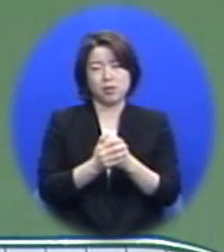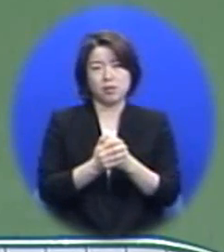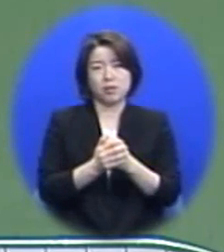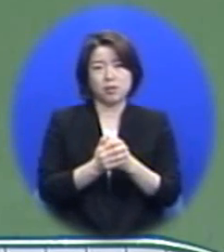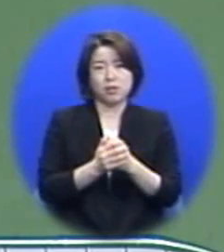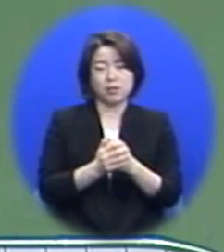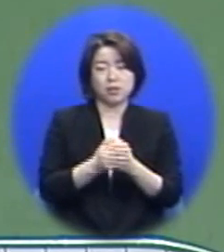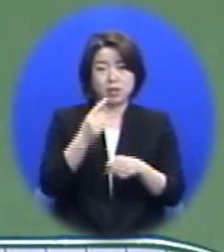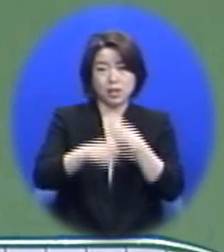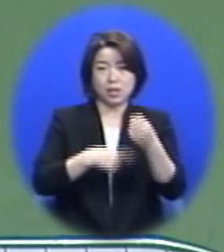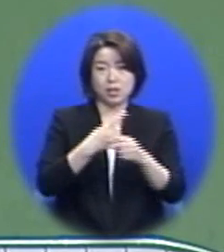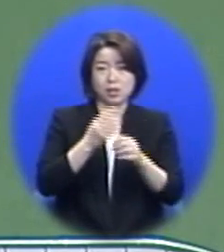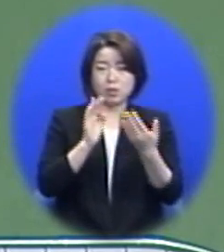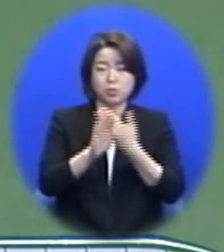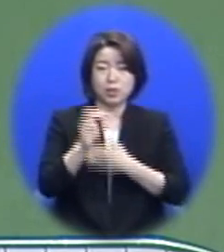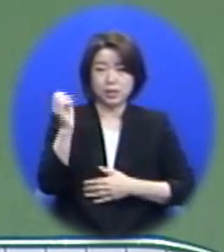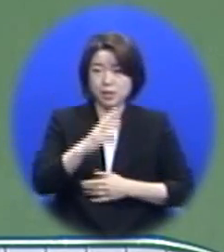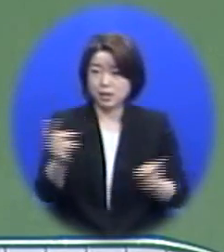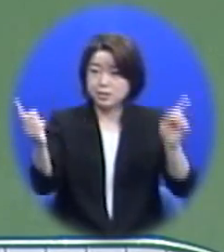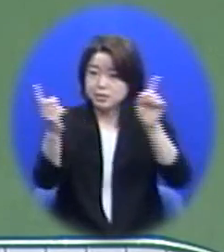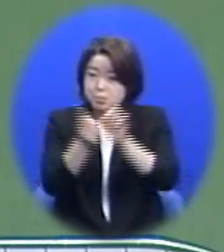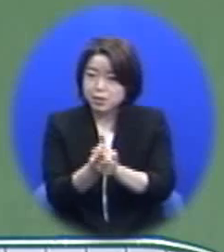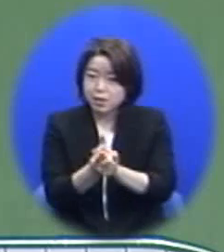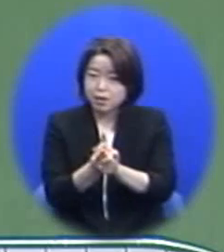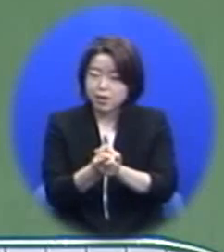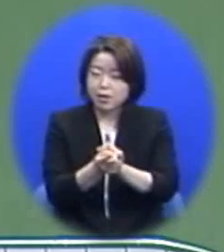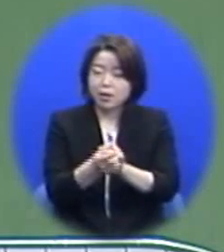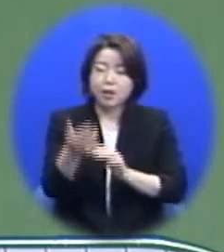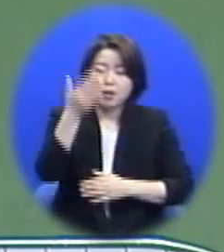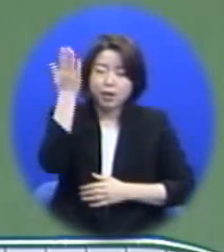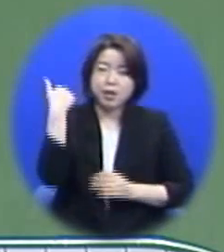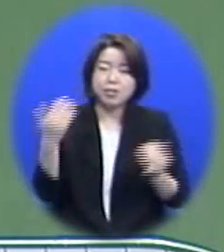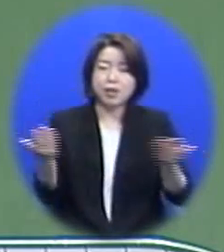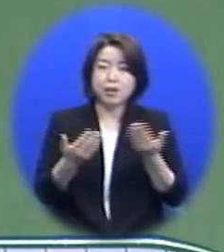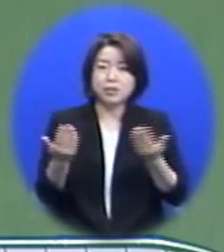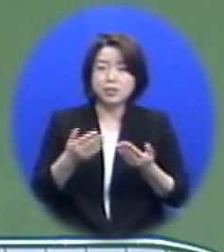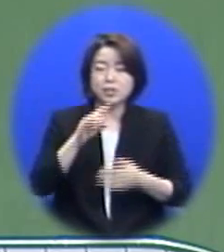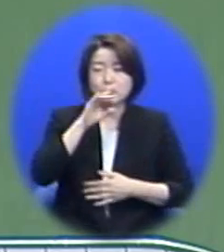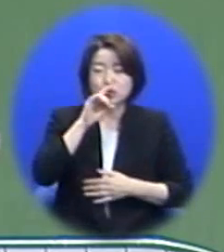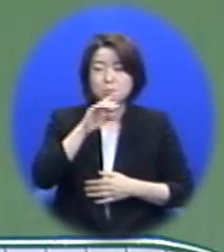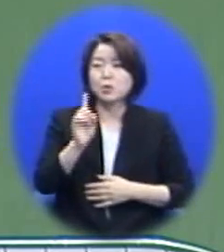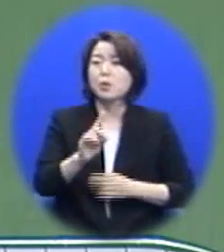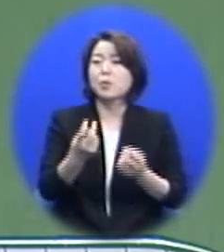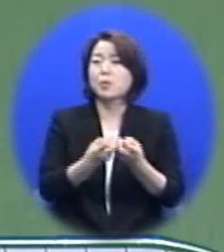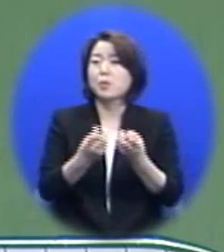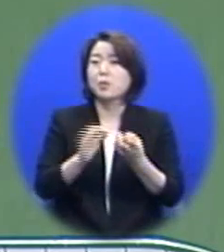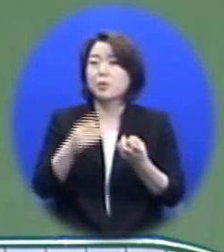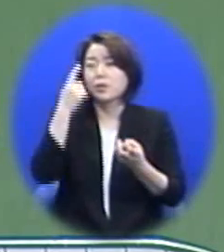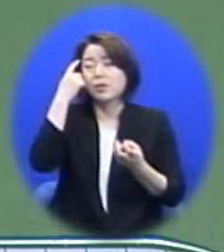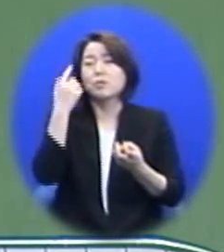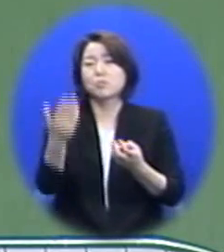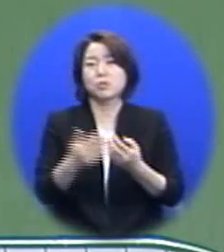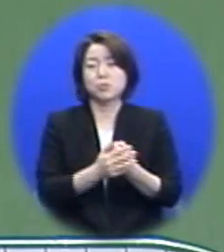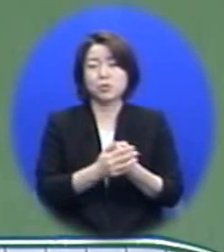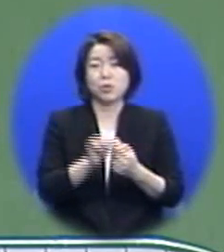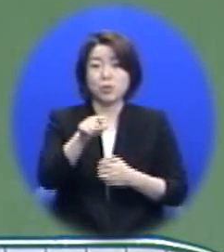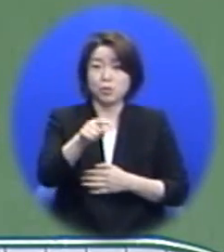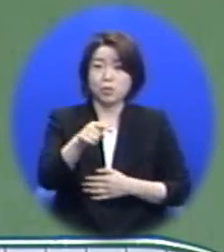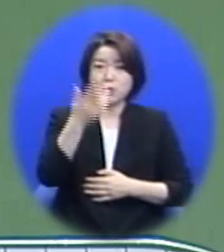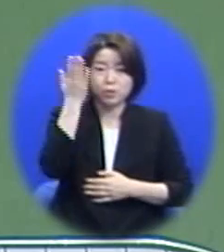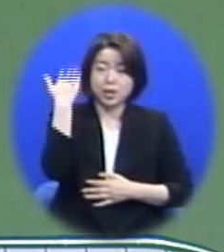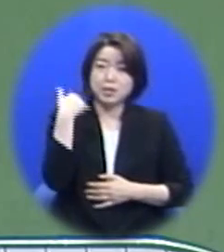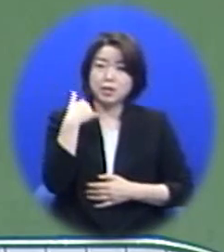다시 만났어 그때가 너무 궁금해서 어떻게 되었냐고 물었습니다 야 너 그때 그 중독 어떻게